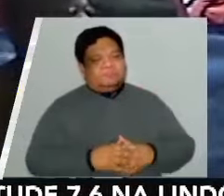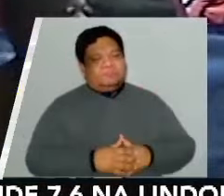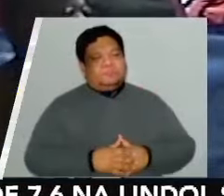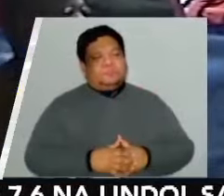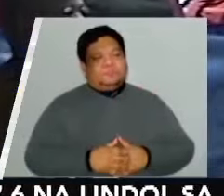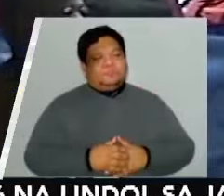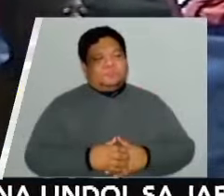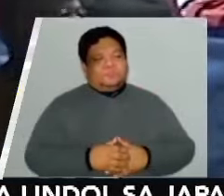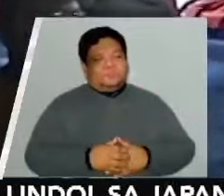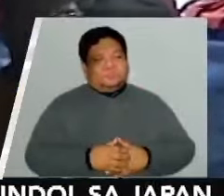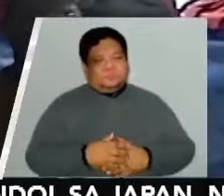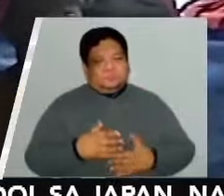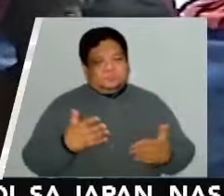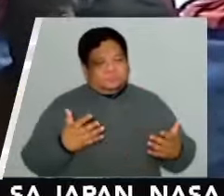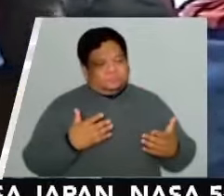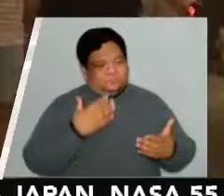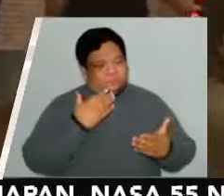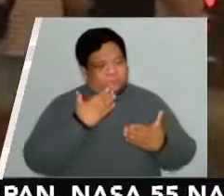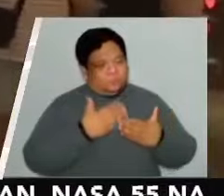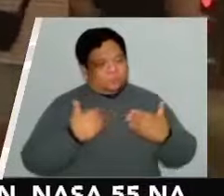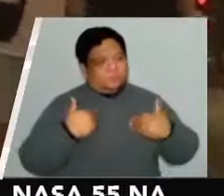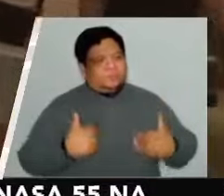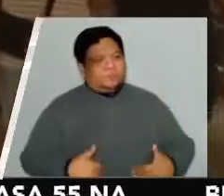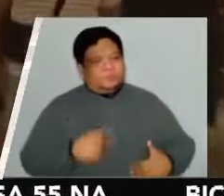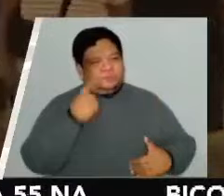good health sa pamilya ko.